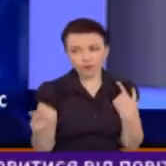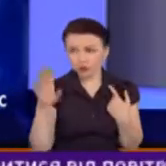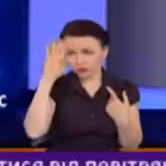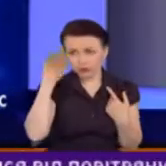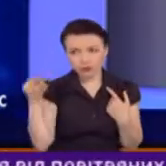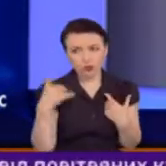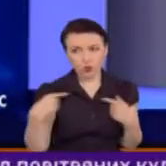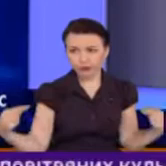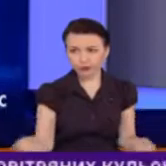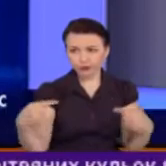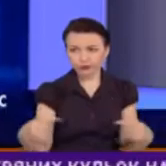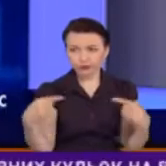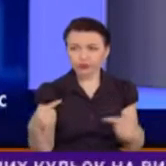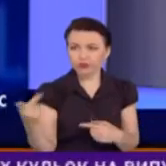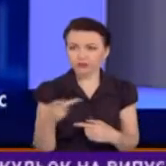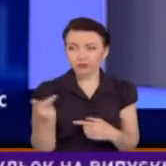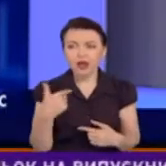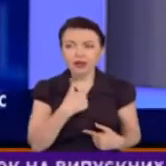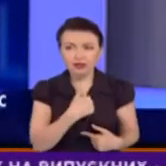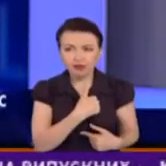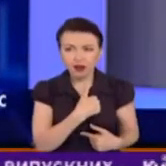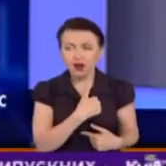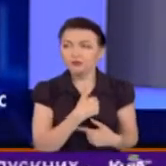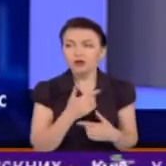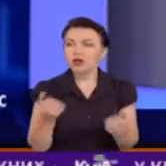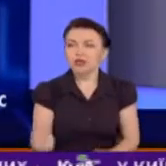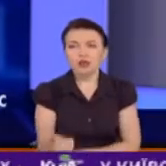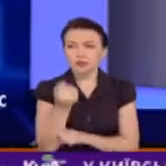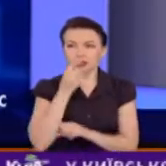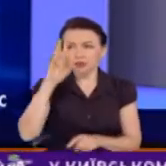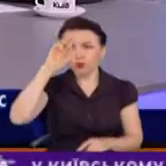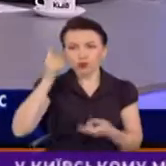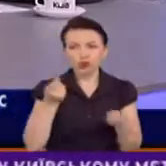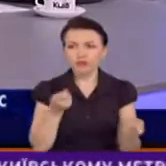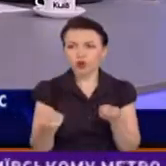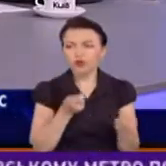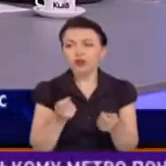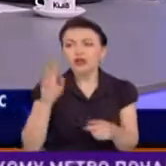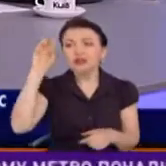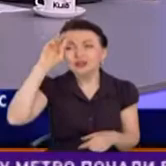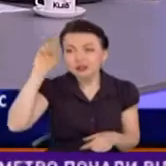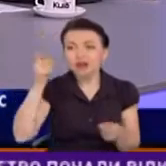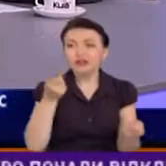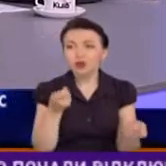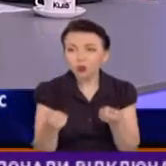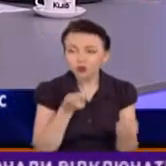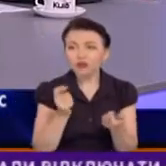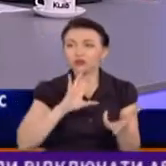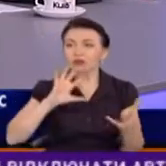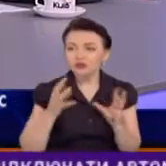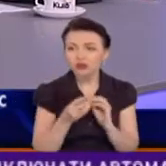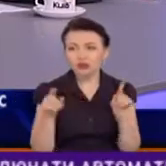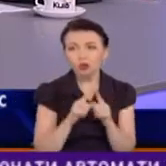сьогодні в контрпозиції з ним. Я не підтримую державне регулювання, бо саме державне регулювання сьогодні призвело до